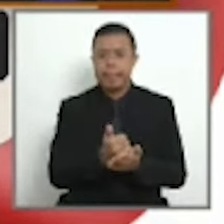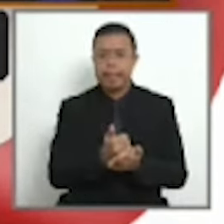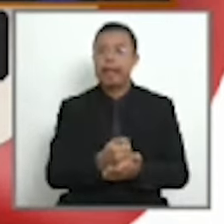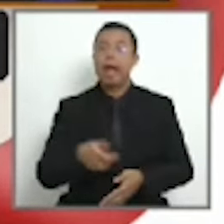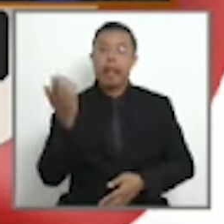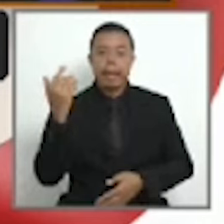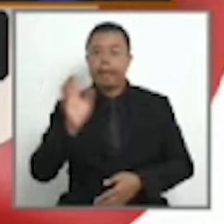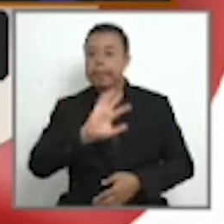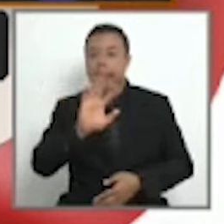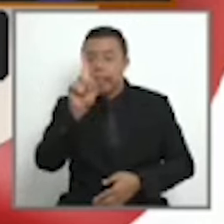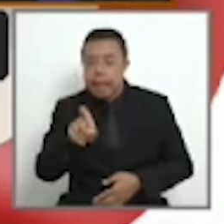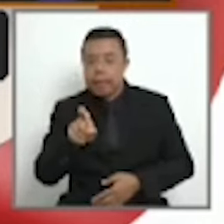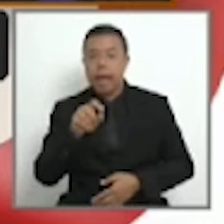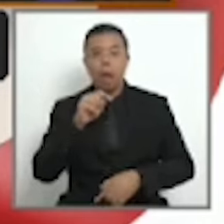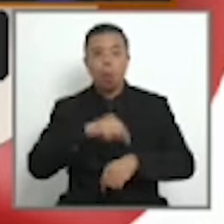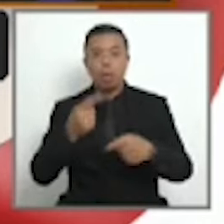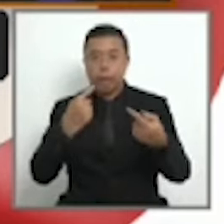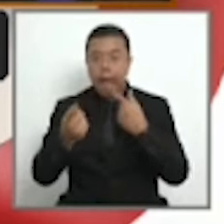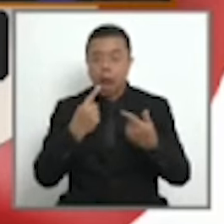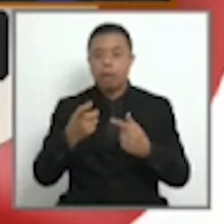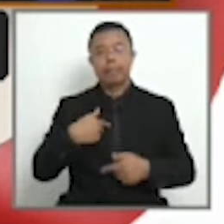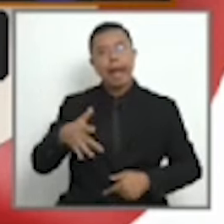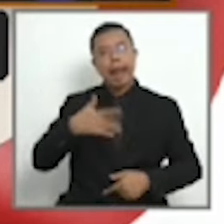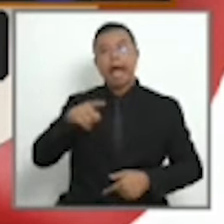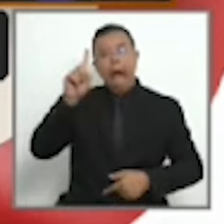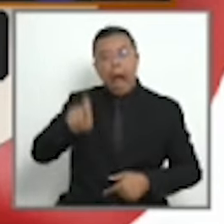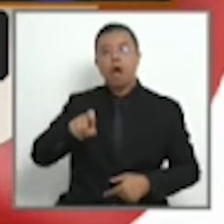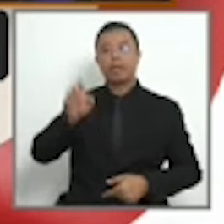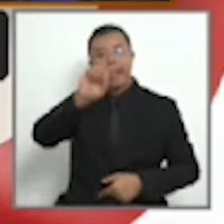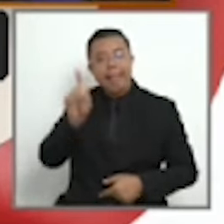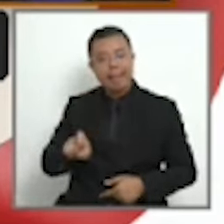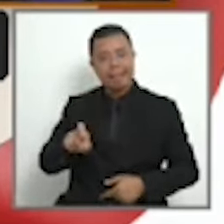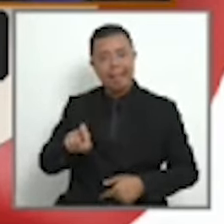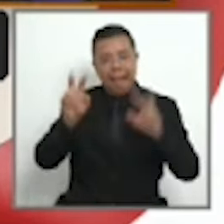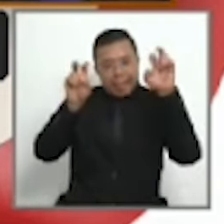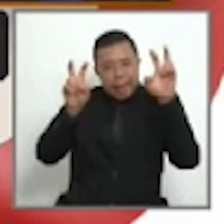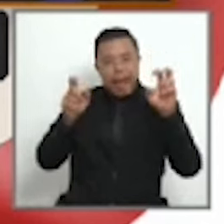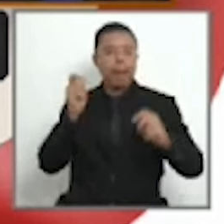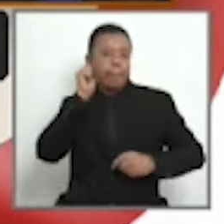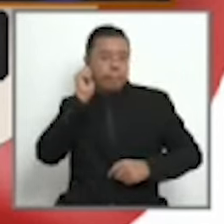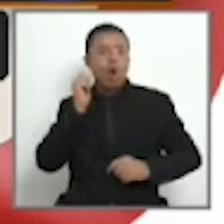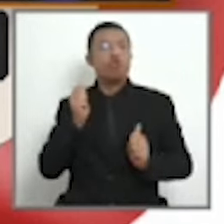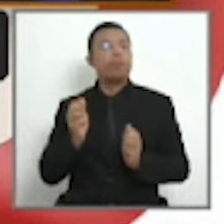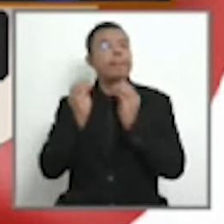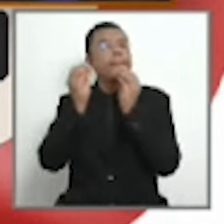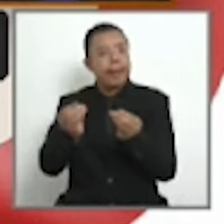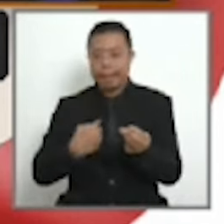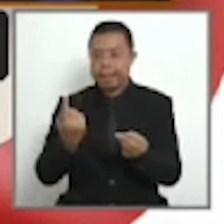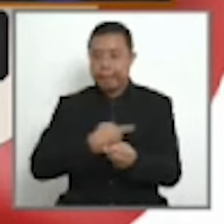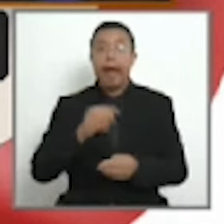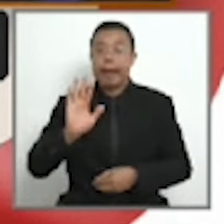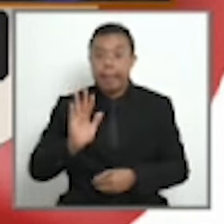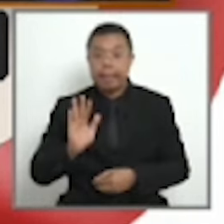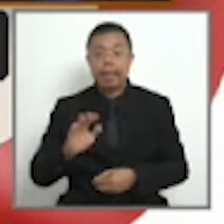karena tadi tidak ditanyakan di dalam dialog tadi maka saya merasa perlu untuk mengangkat tema ini untuk memberikan kepada kita yang